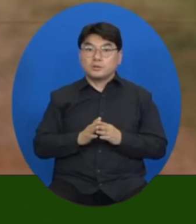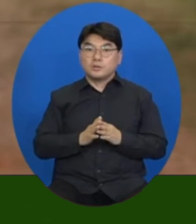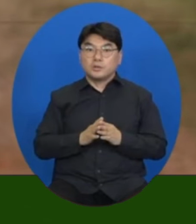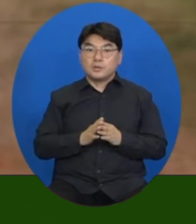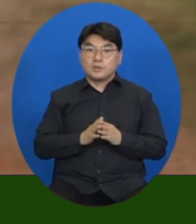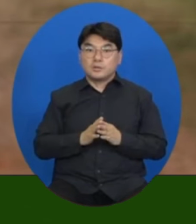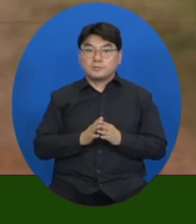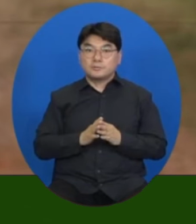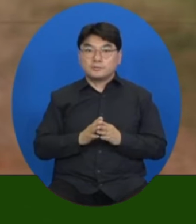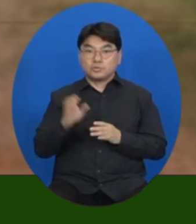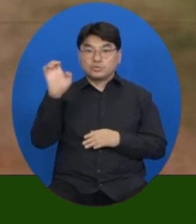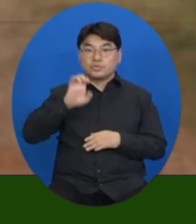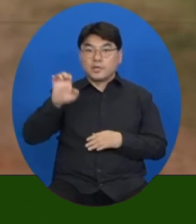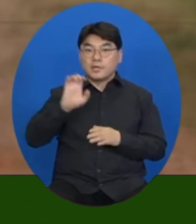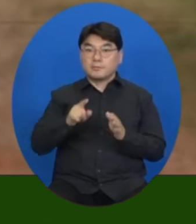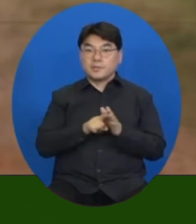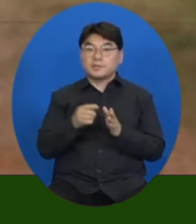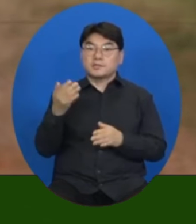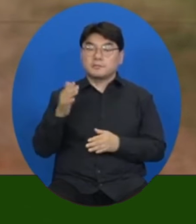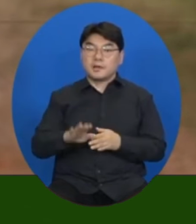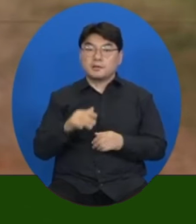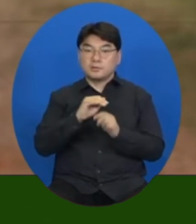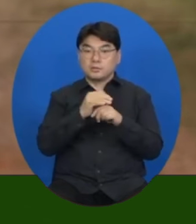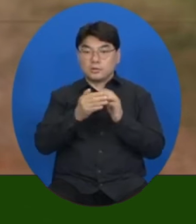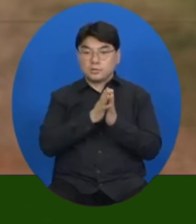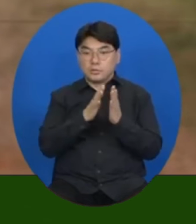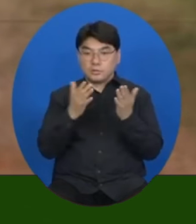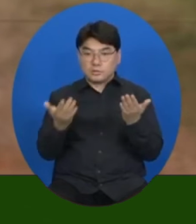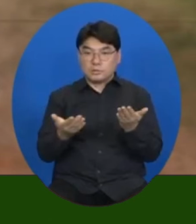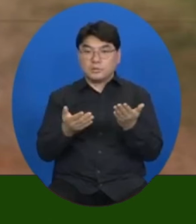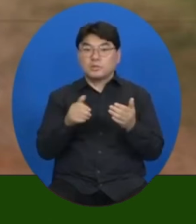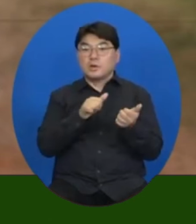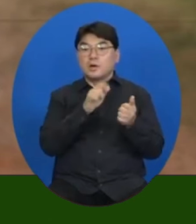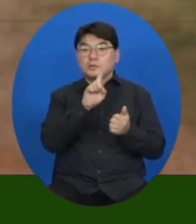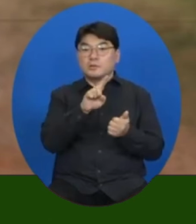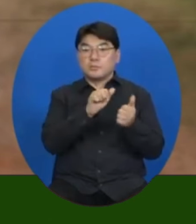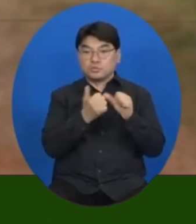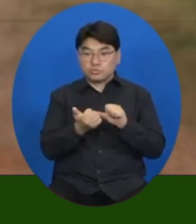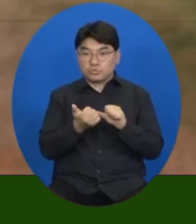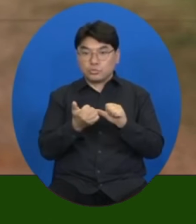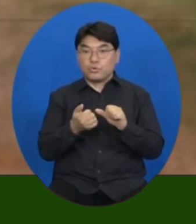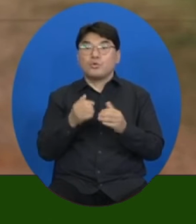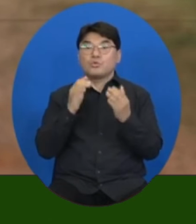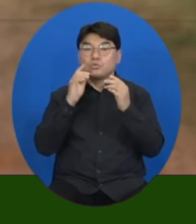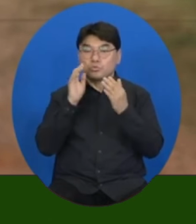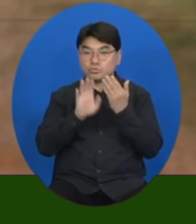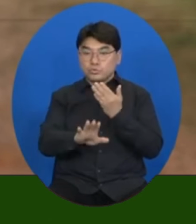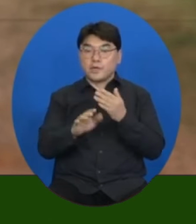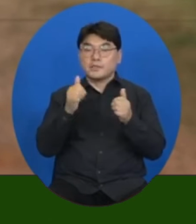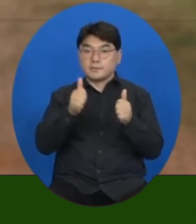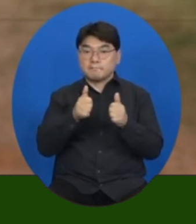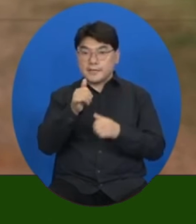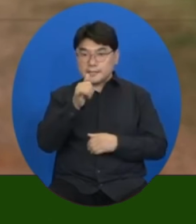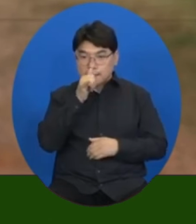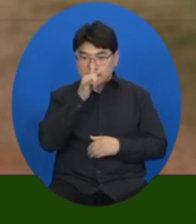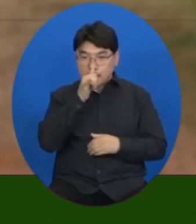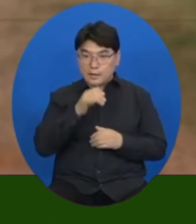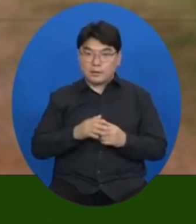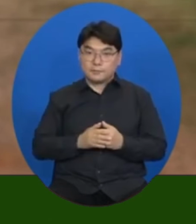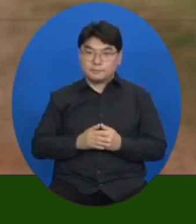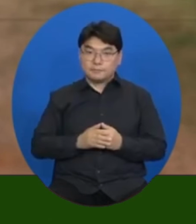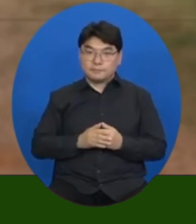살고 그 이후에 심판이 있다는 직선적인 역사관을 말합니다 그러니까 종교는 다 비슷비슷하다